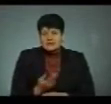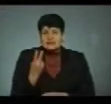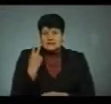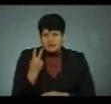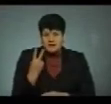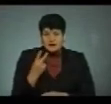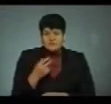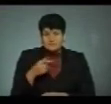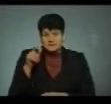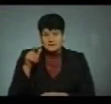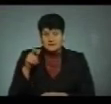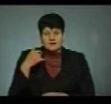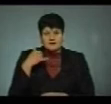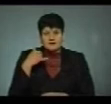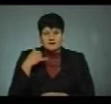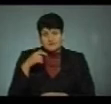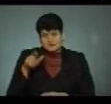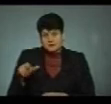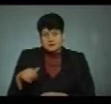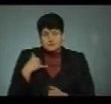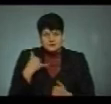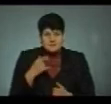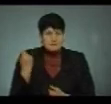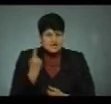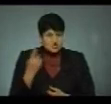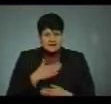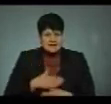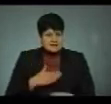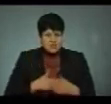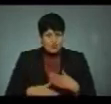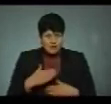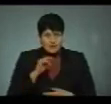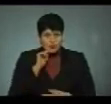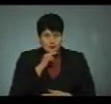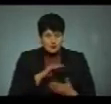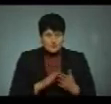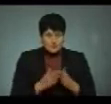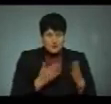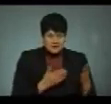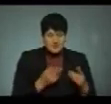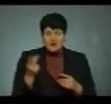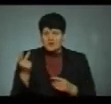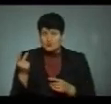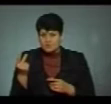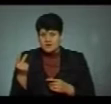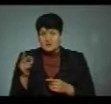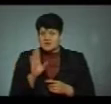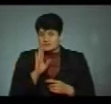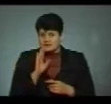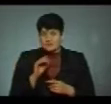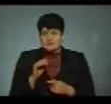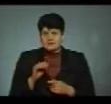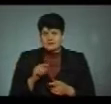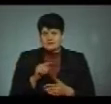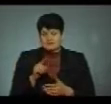глядачі зателефонували. Перший був невдоволений економічною ситуацією, а друга загострила питання на